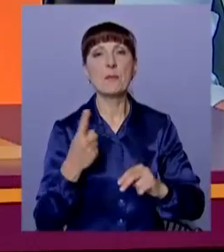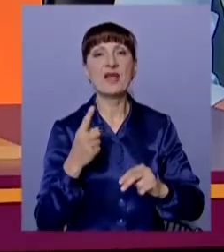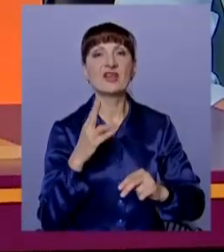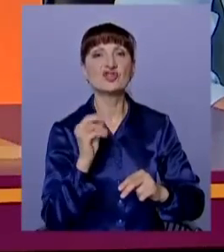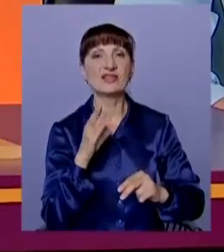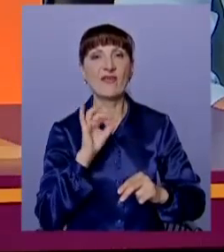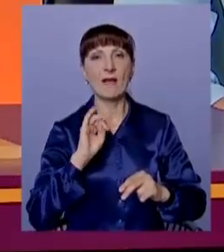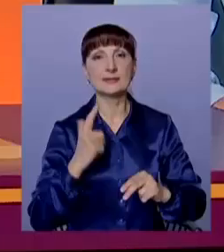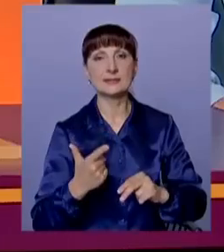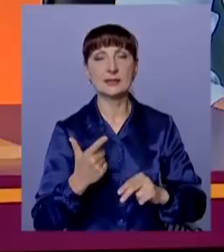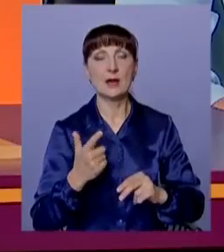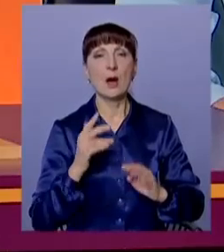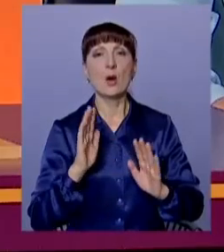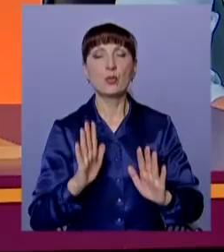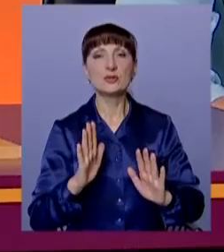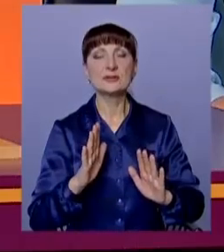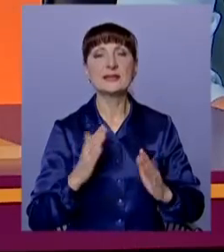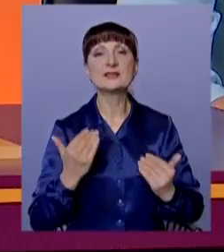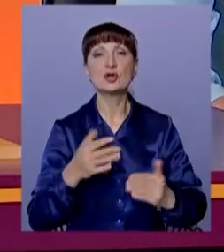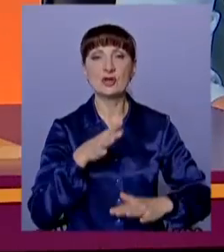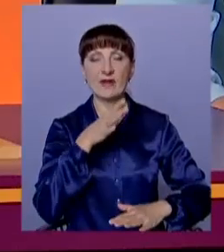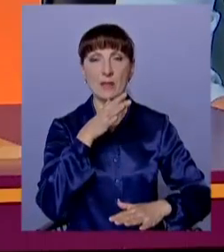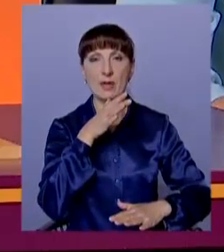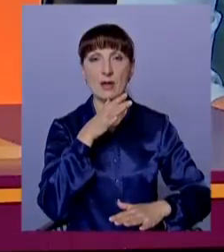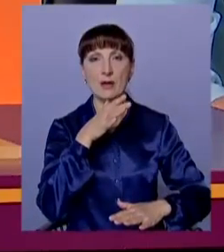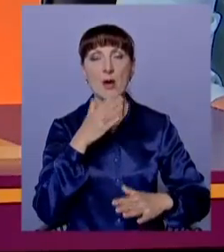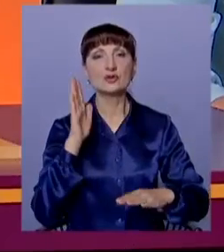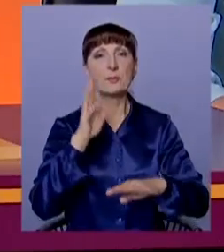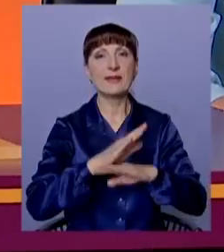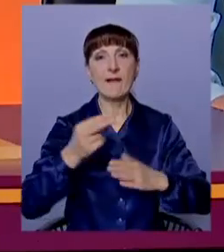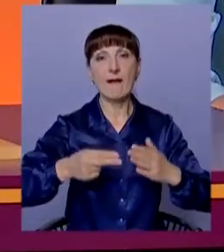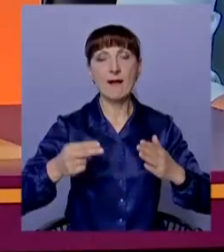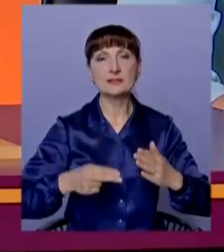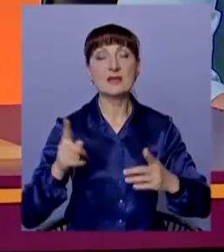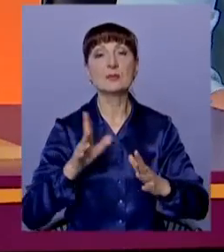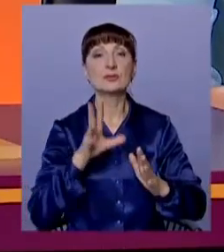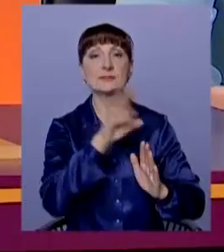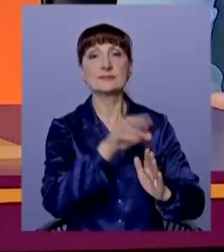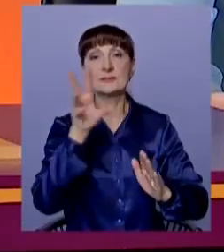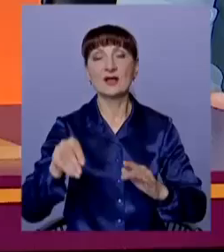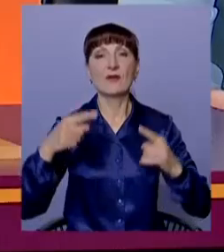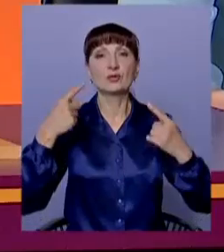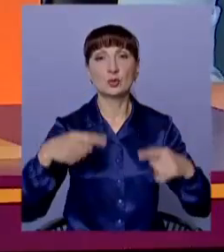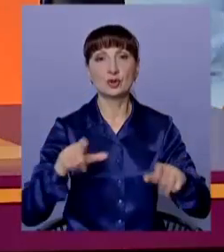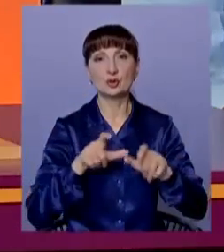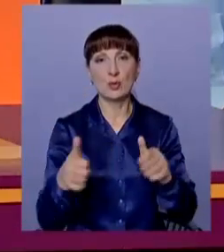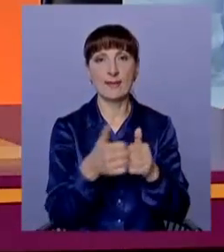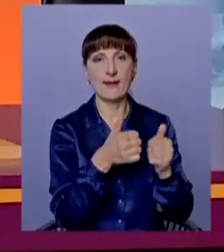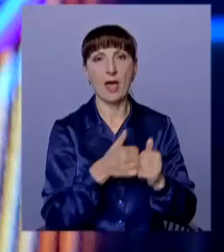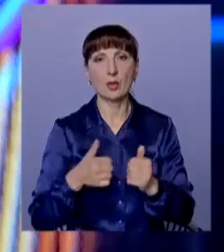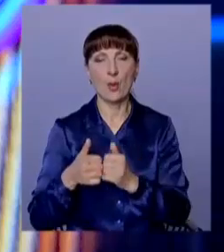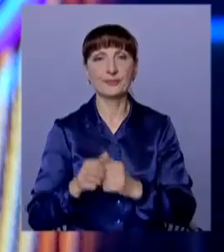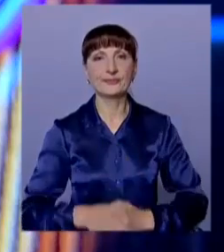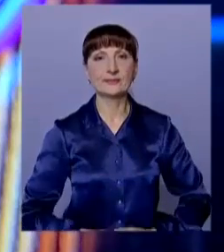четверти. Они будут, есть в настоящее время приказ по дислокации, они будут заниматься в ближайших школах. То